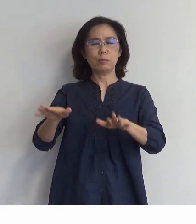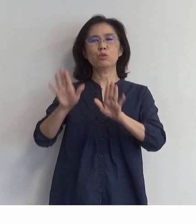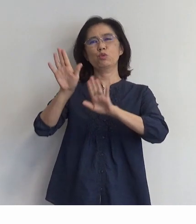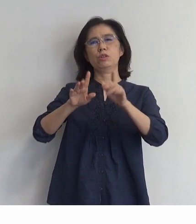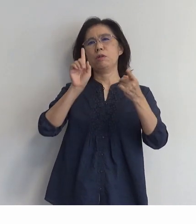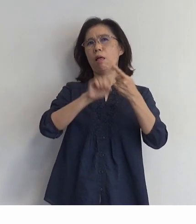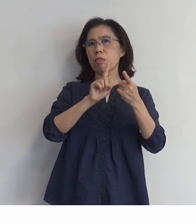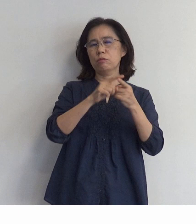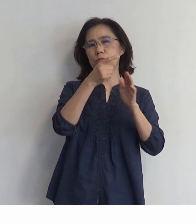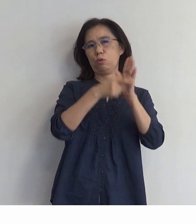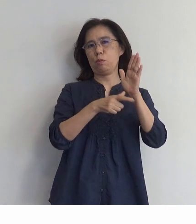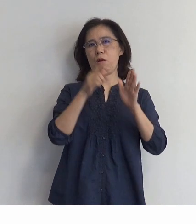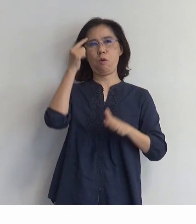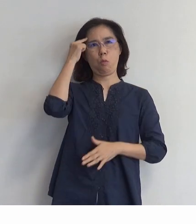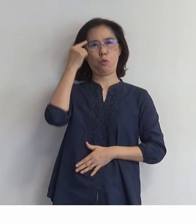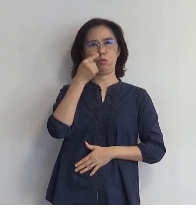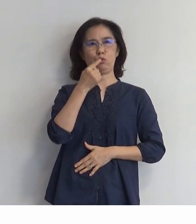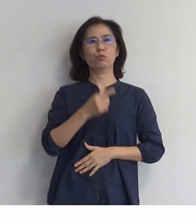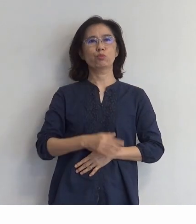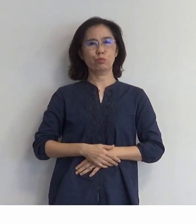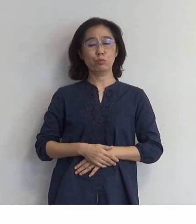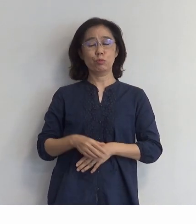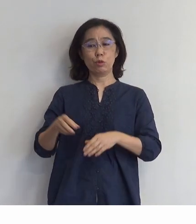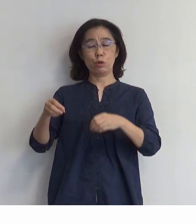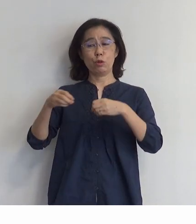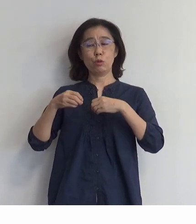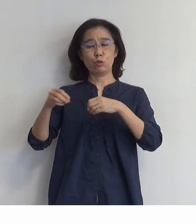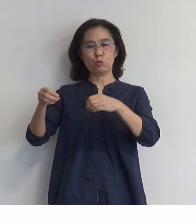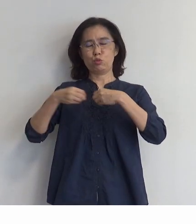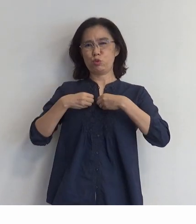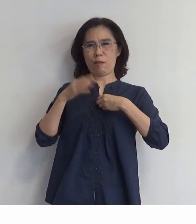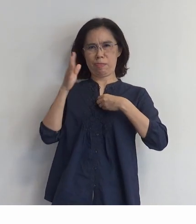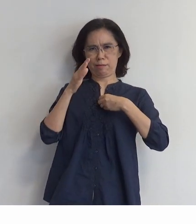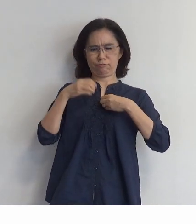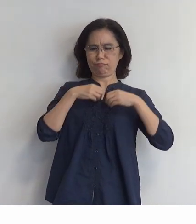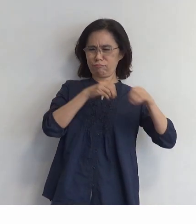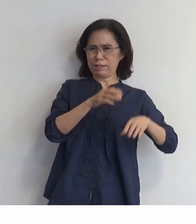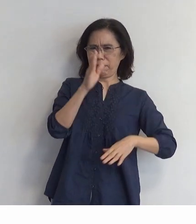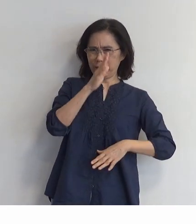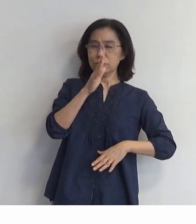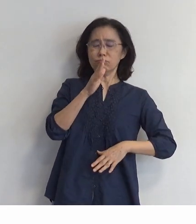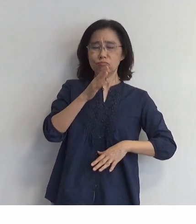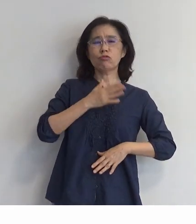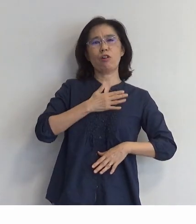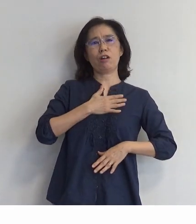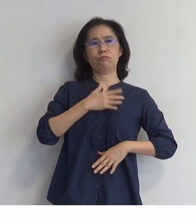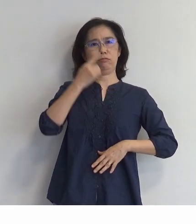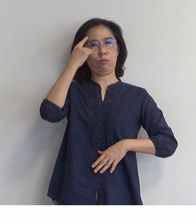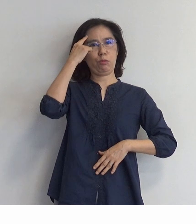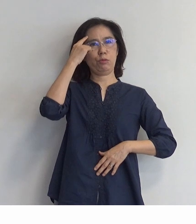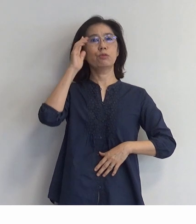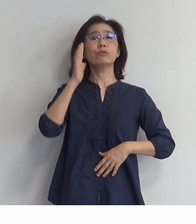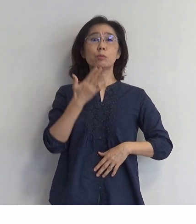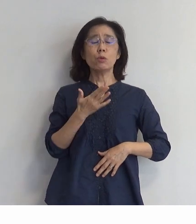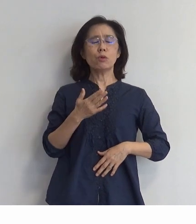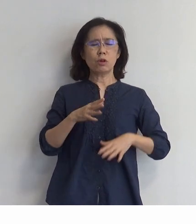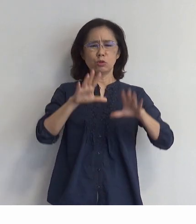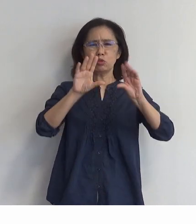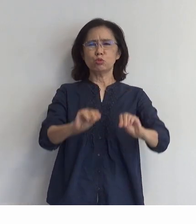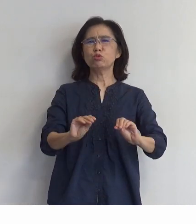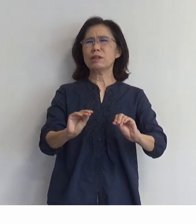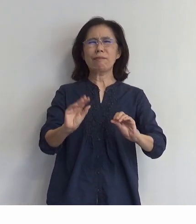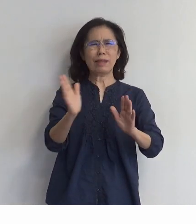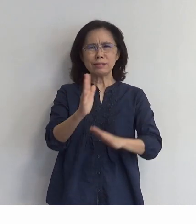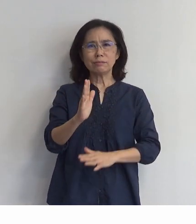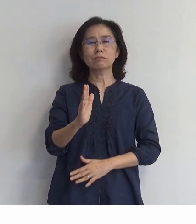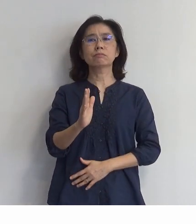います。さて、うつらないとうつさないはなんとなくお分かりいただけると思います。しかし、つぶさ